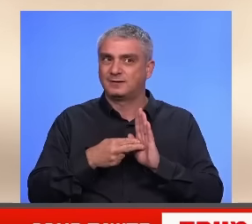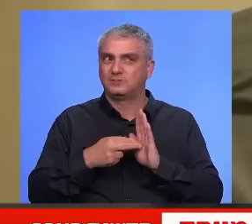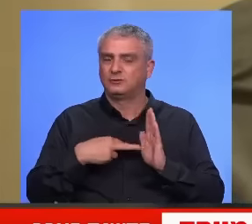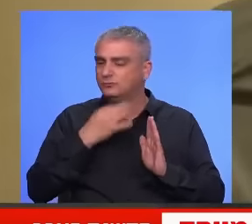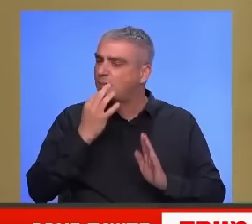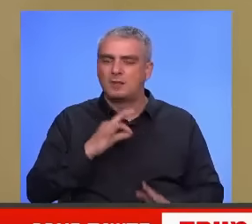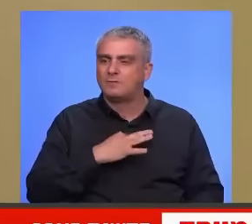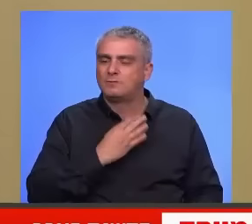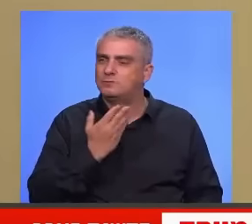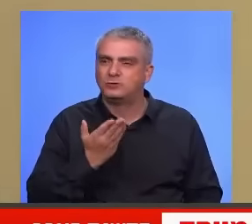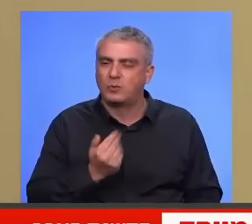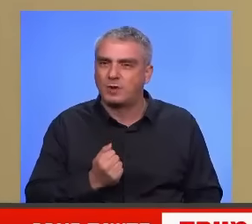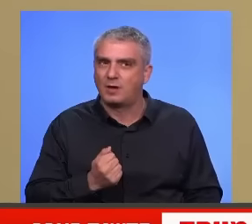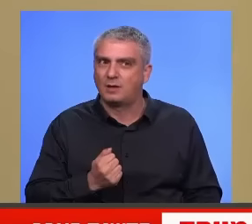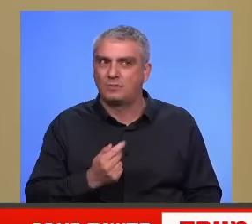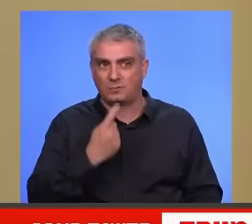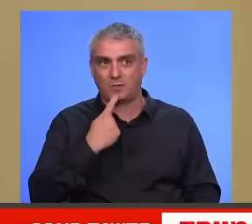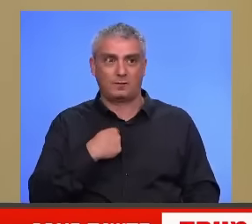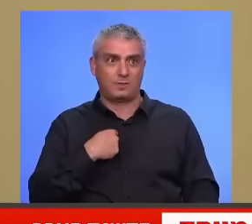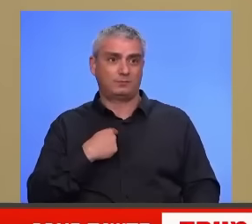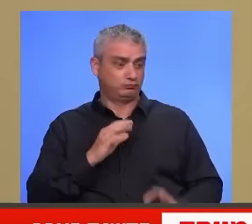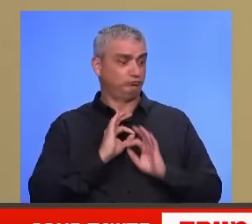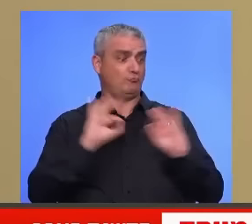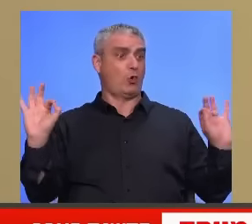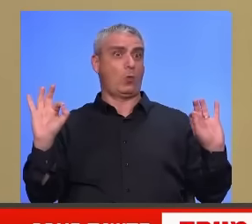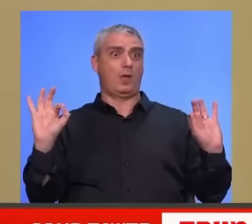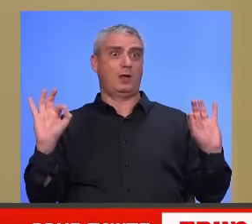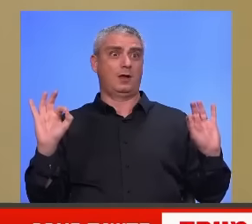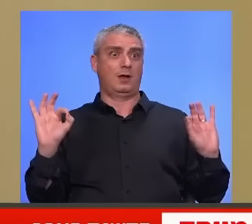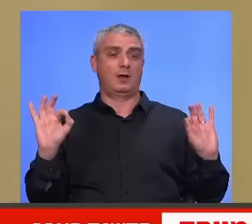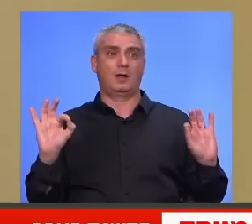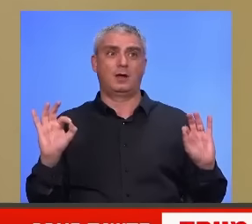אותו, מה שלומך? אז הוא אמר, מעולה.